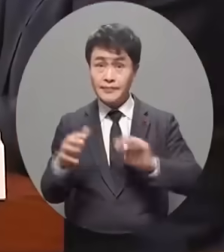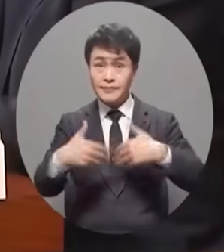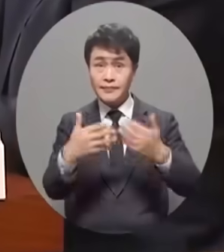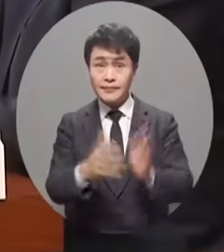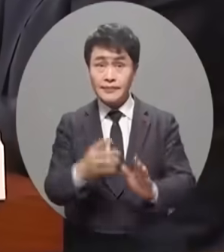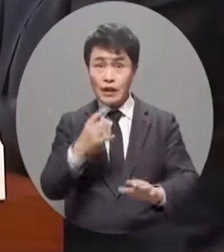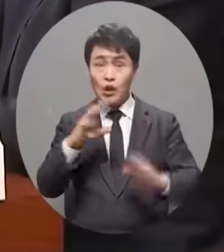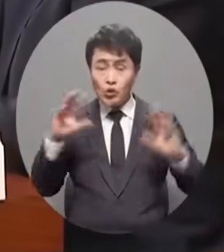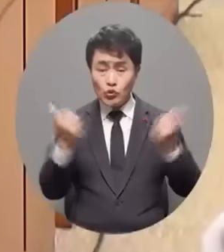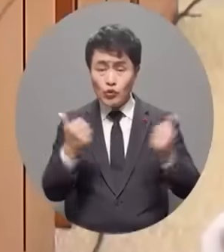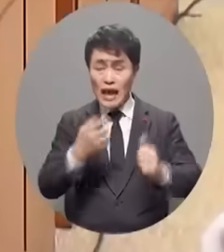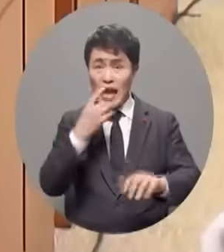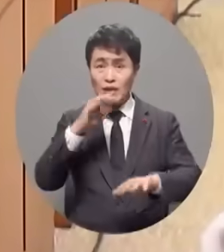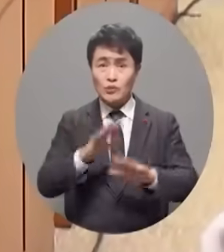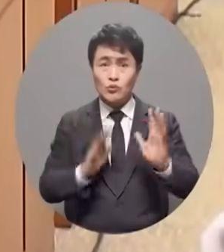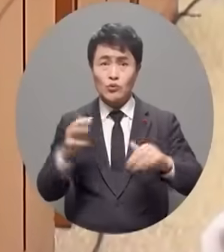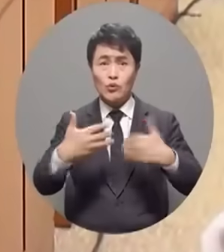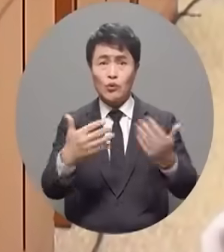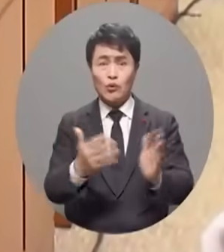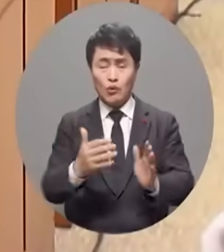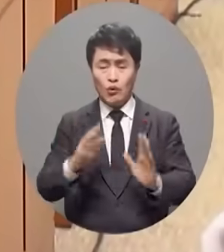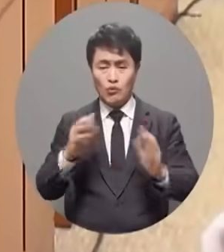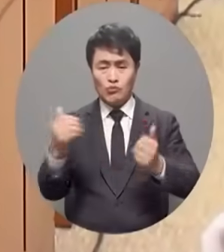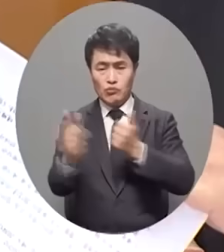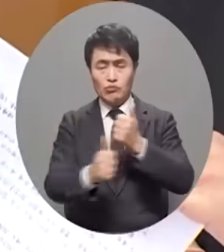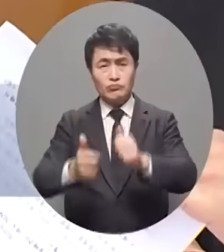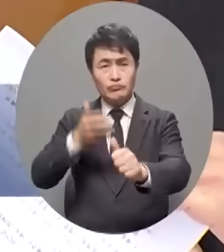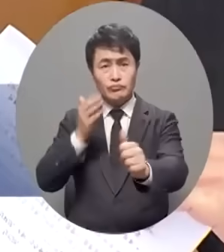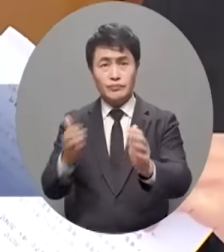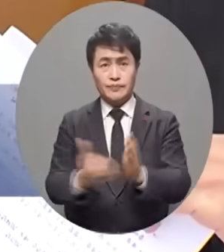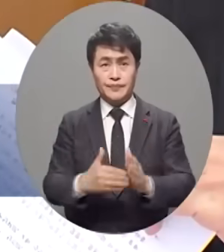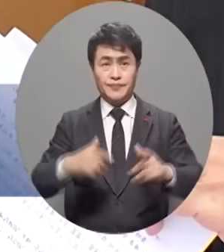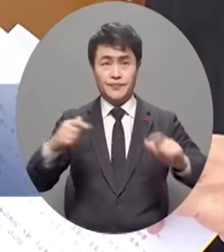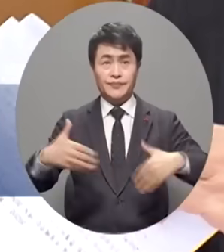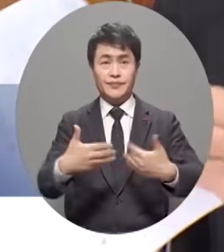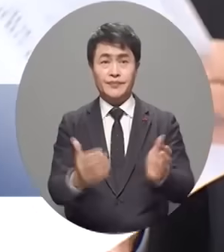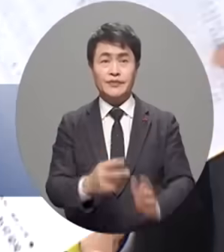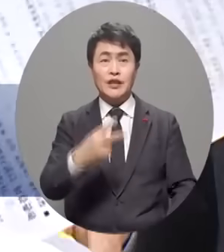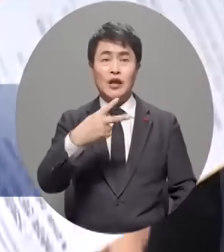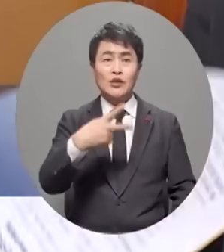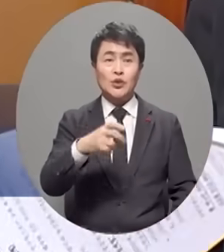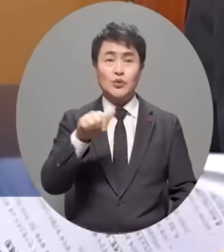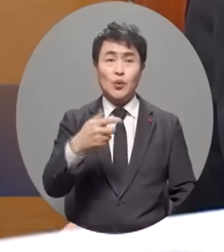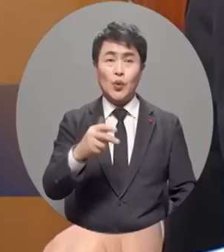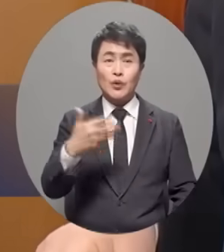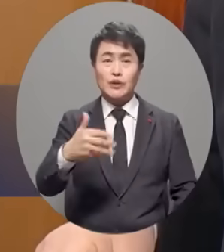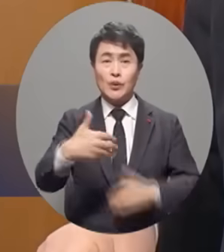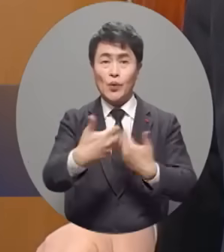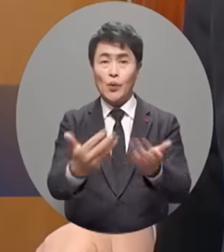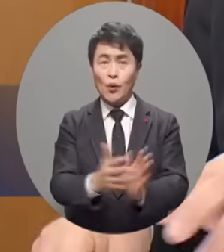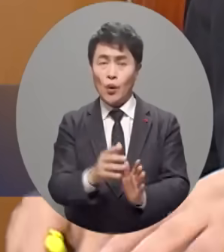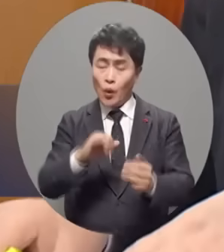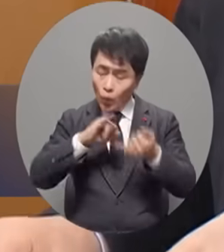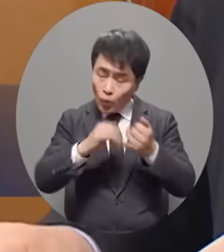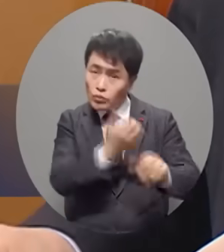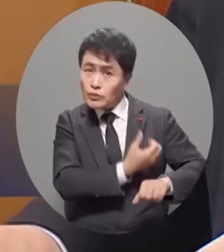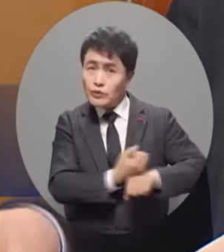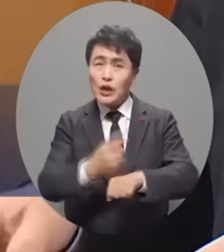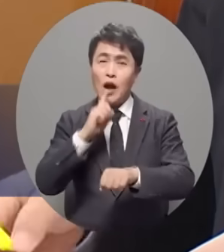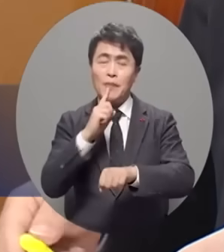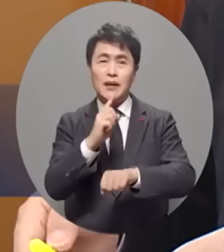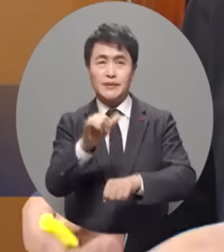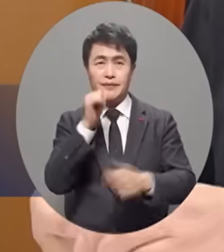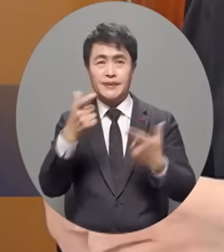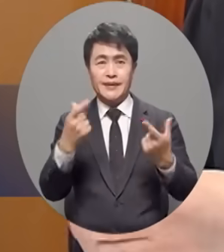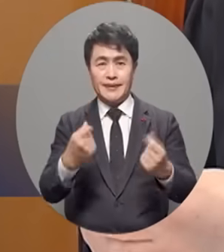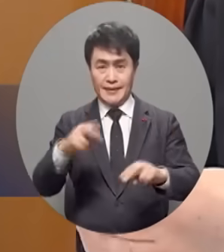농림축산식품해양수산위원회 국회의원들이 부탁을 합니다. 저희 지역구인 성주 고령 7곡에서 꼭 좀 전달해달라는 말씀들이 있어서